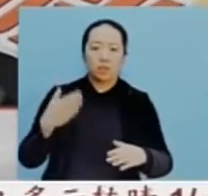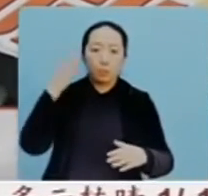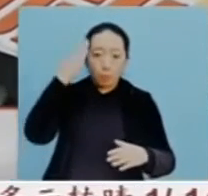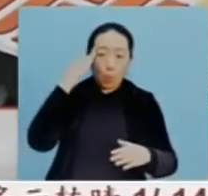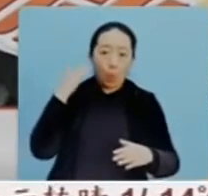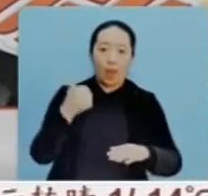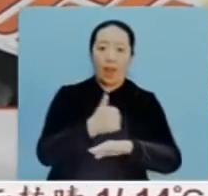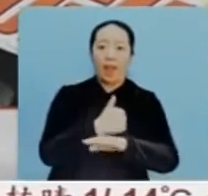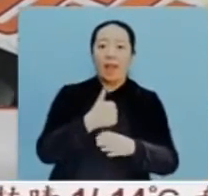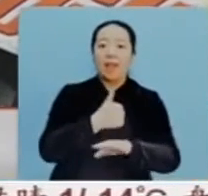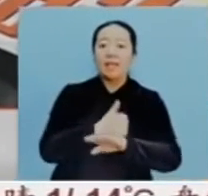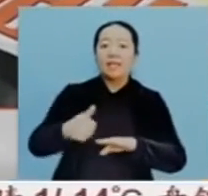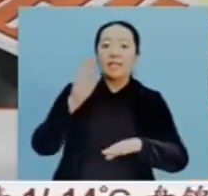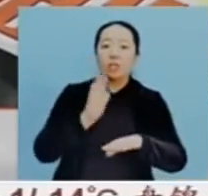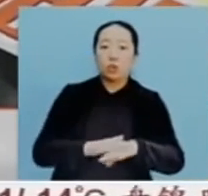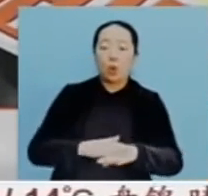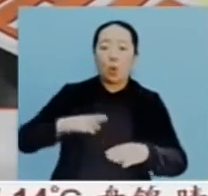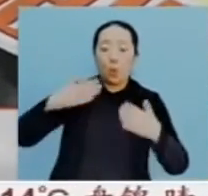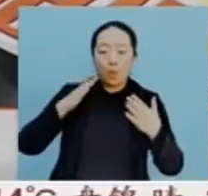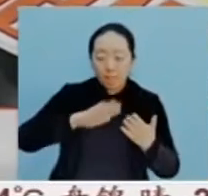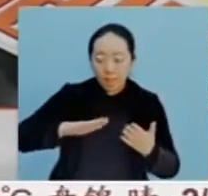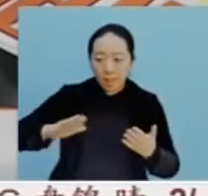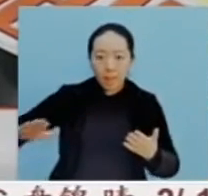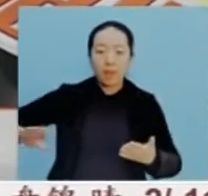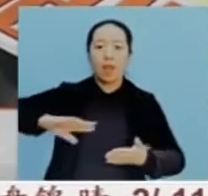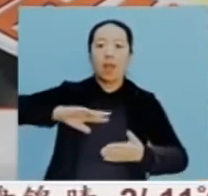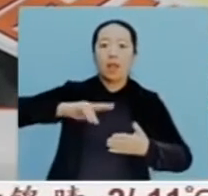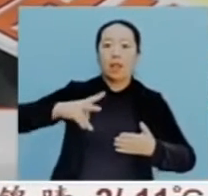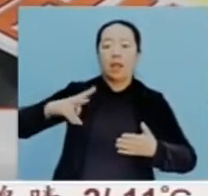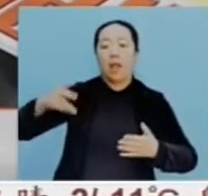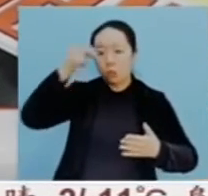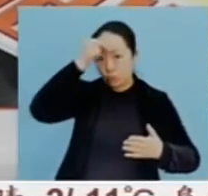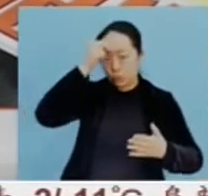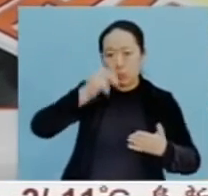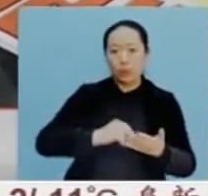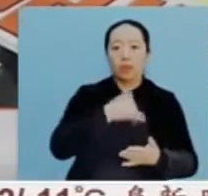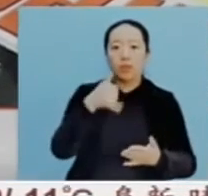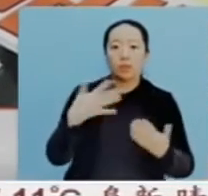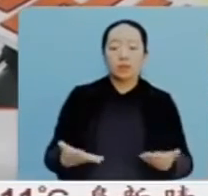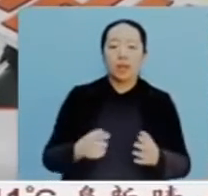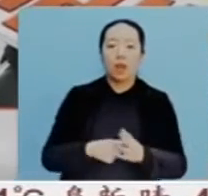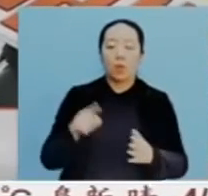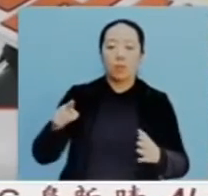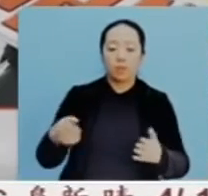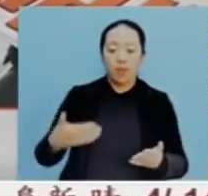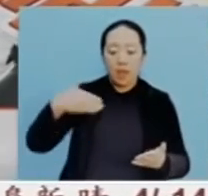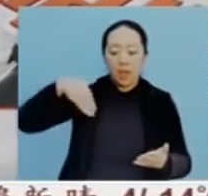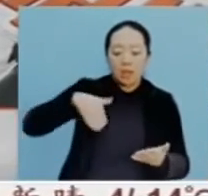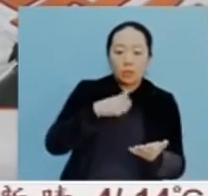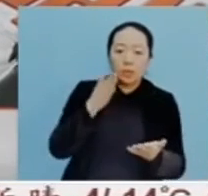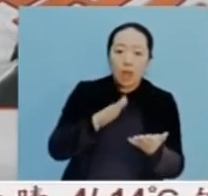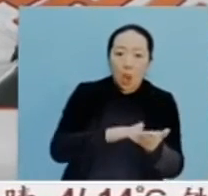嘛。因为开始我们穿雪板就像脚底抹油一样，也不知道无从做起，也